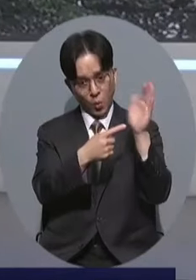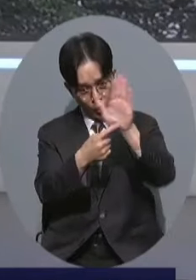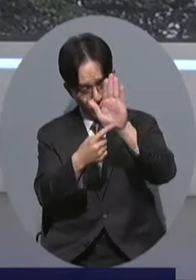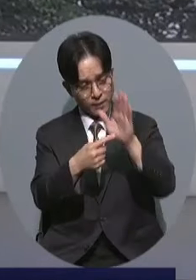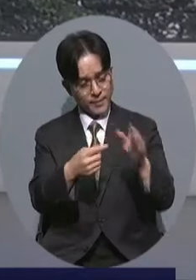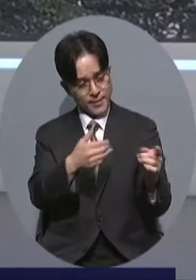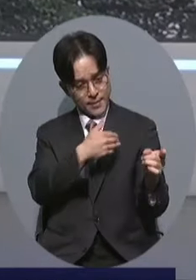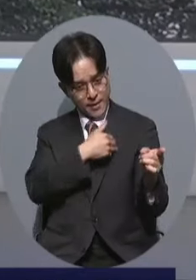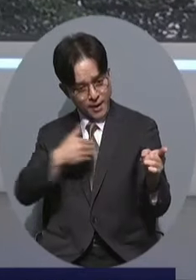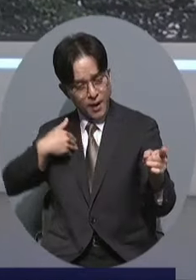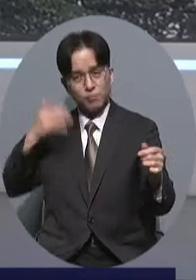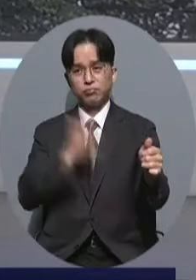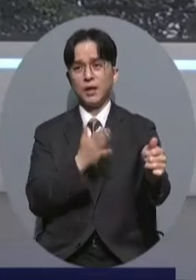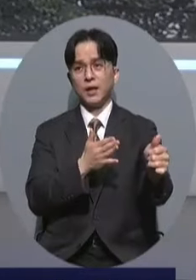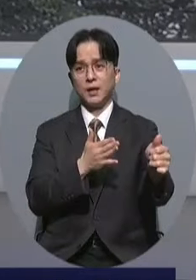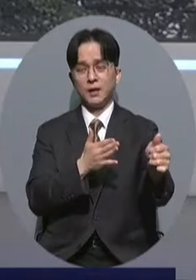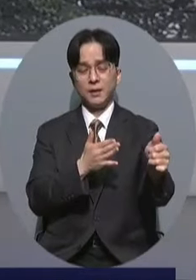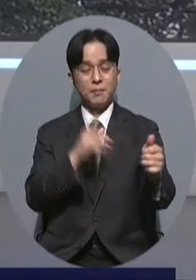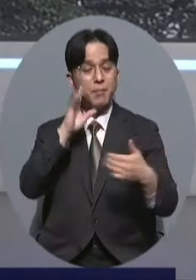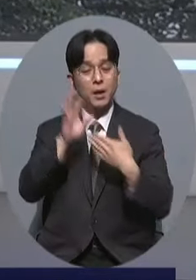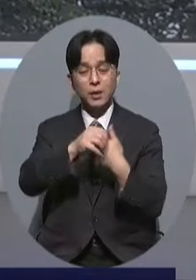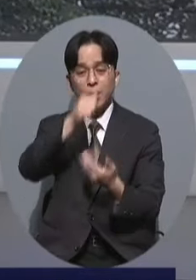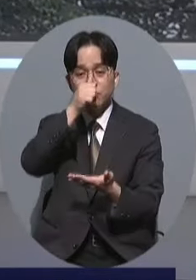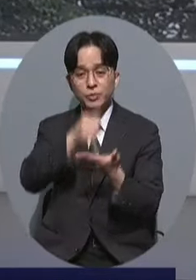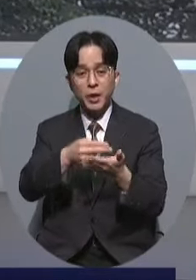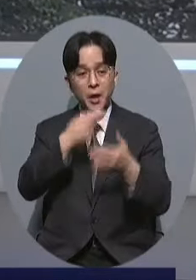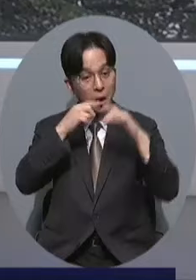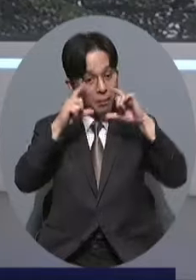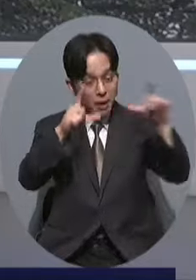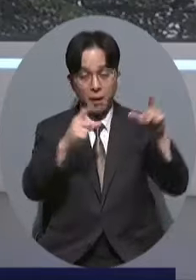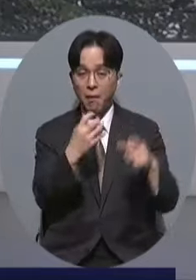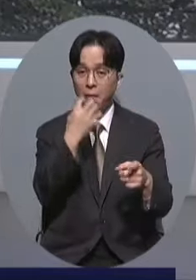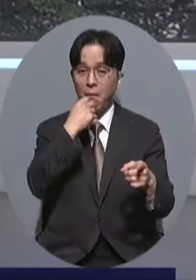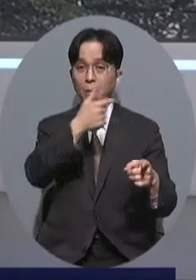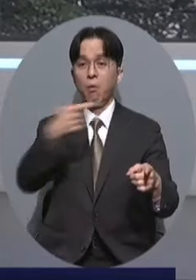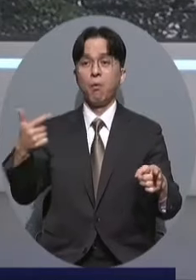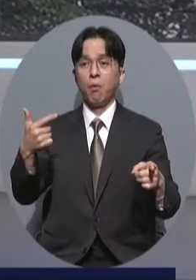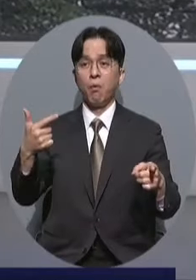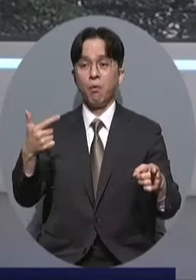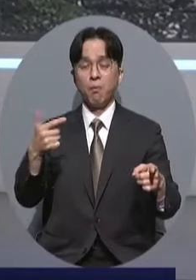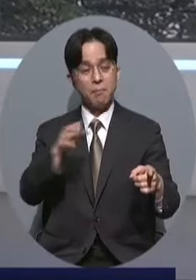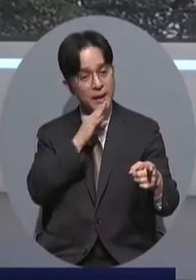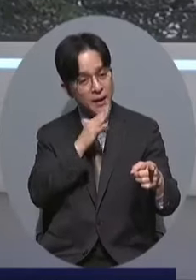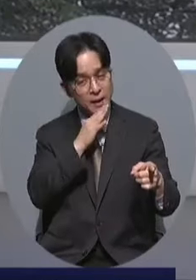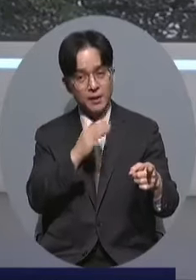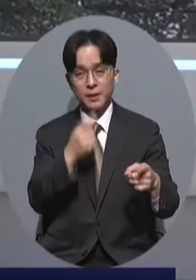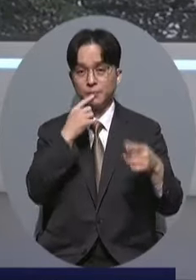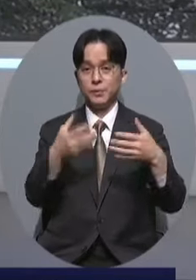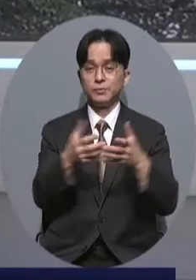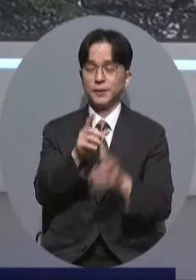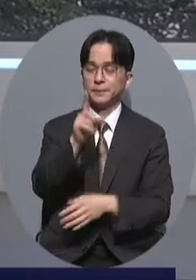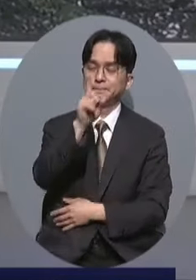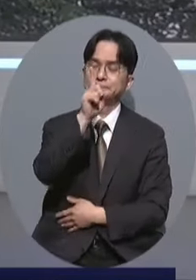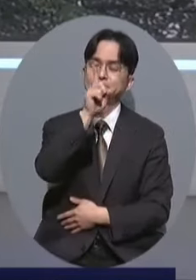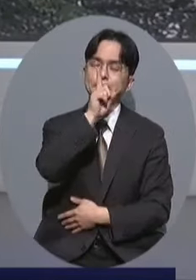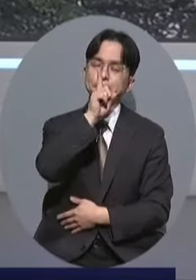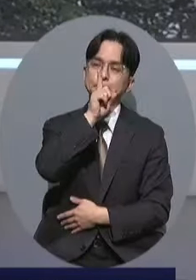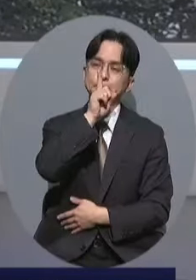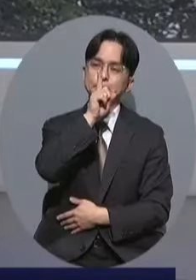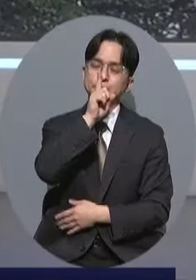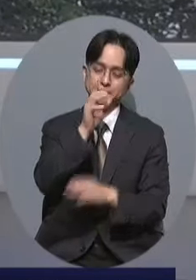생중계만큼 정치적으로 이익이 되는 이벤트는 없을 것이라고 밝혔습니다. 반면 민주당에서는 공식 대응은 하지 않겠다고